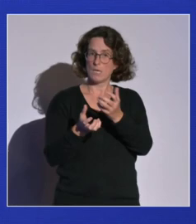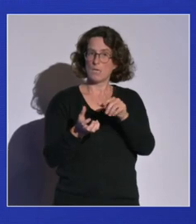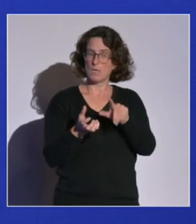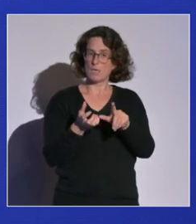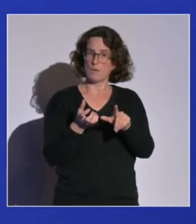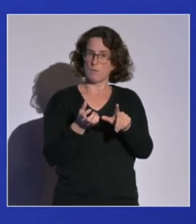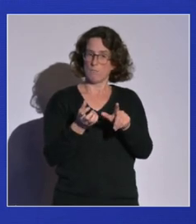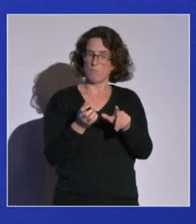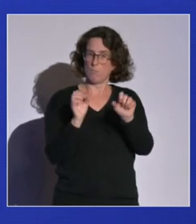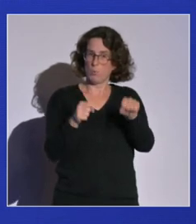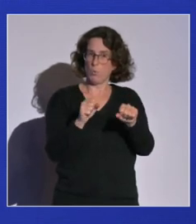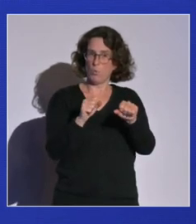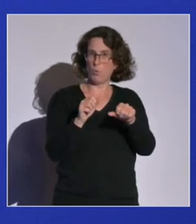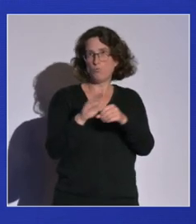raisons